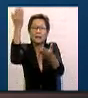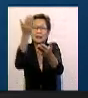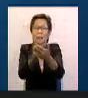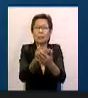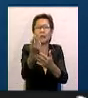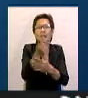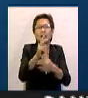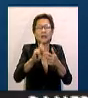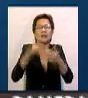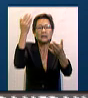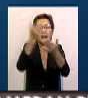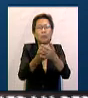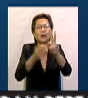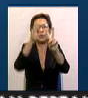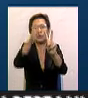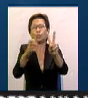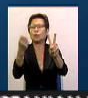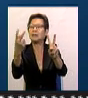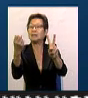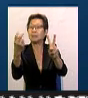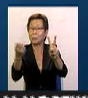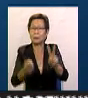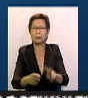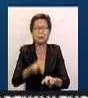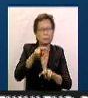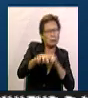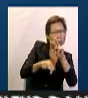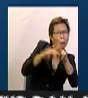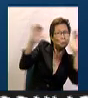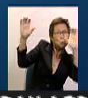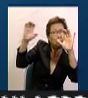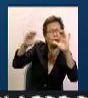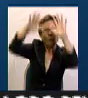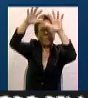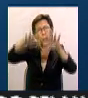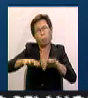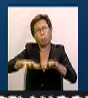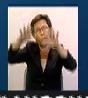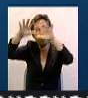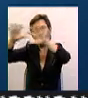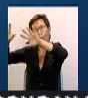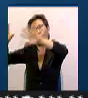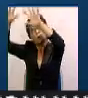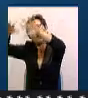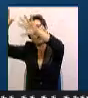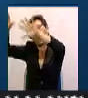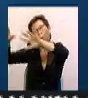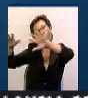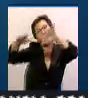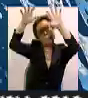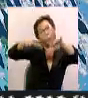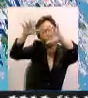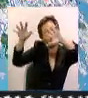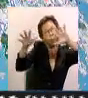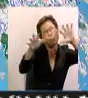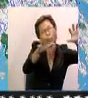ke 2 Disember 2018. Pemantauan cuaca mendapati hujan mula memasuki kawasan-kawasan berkenaan bermula